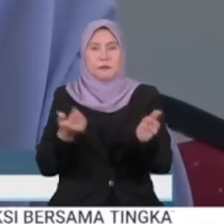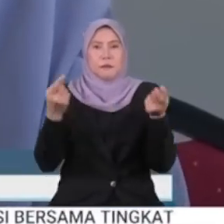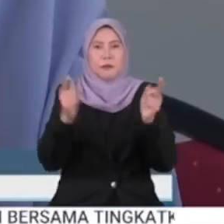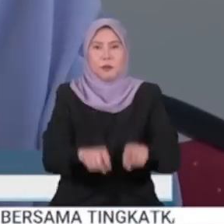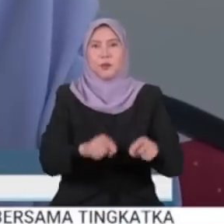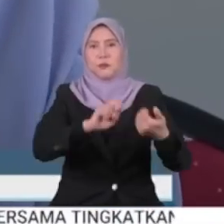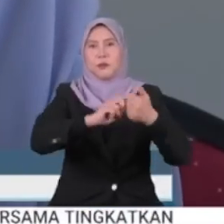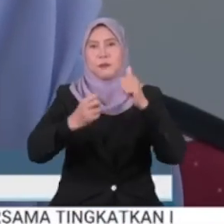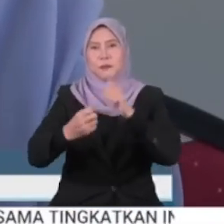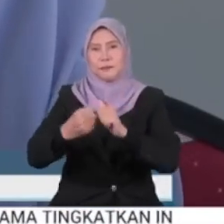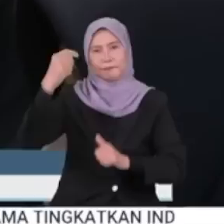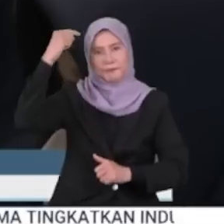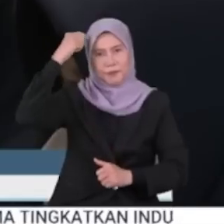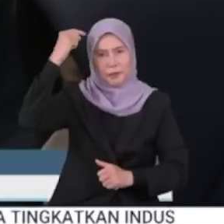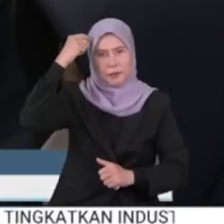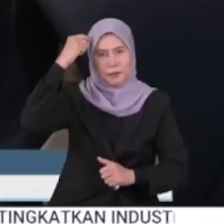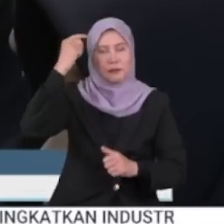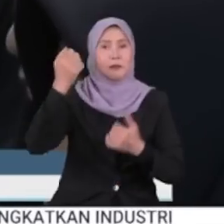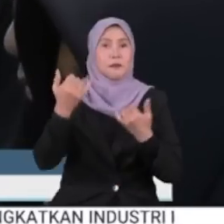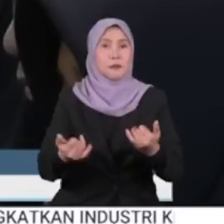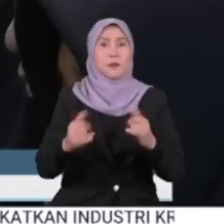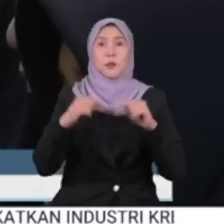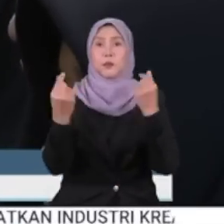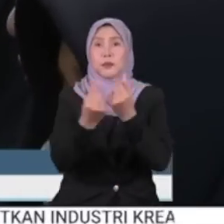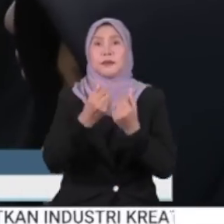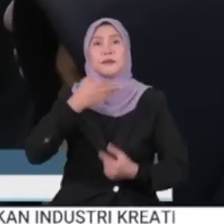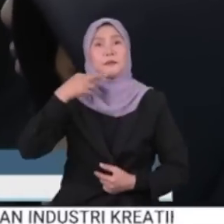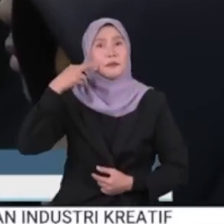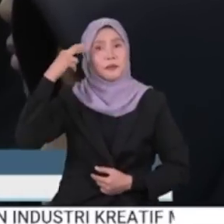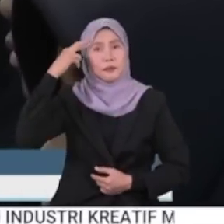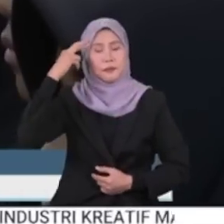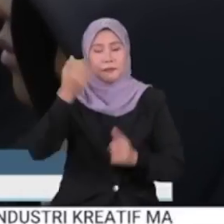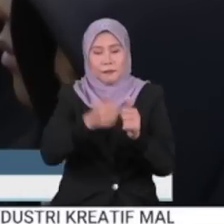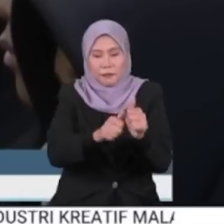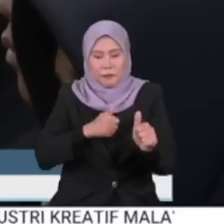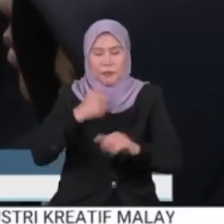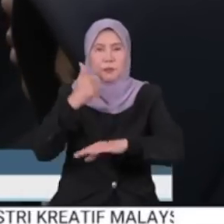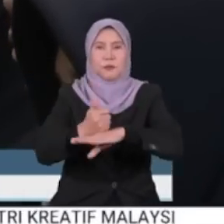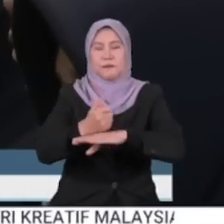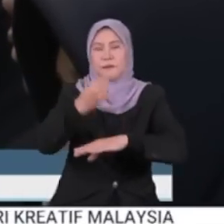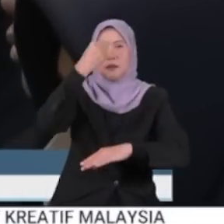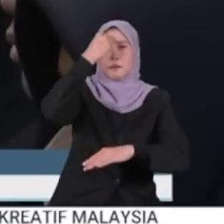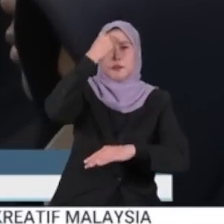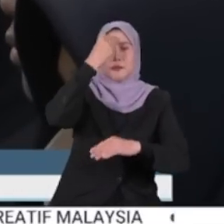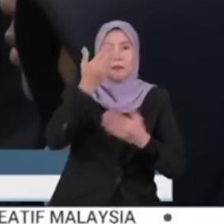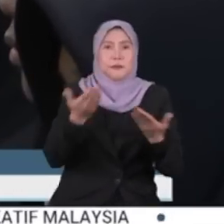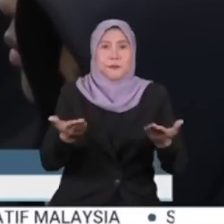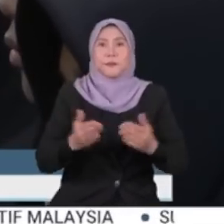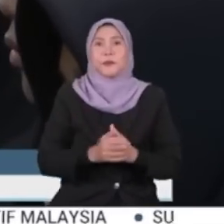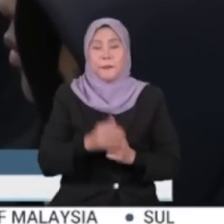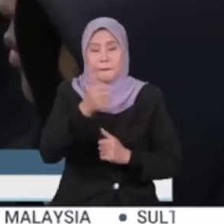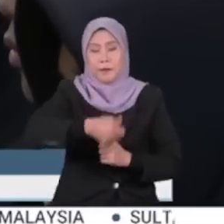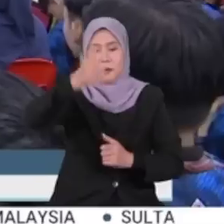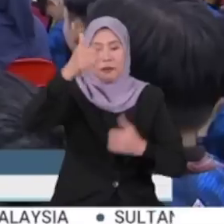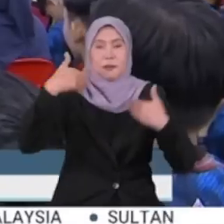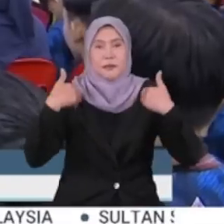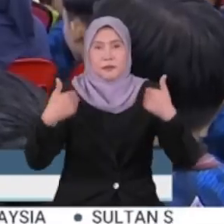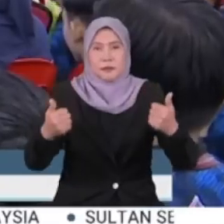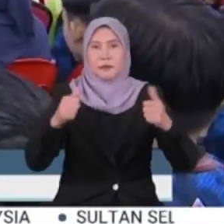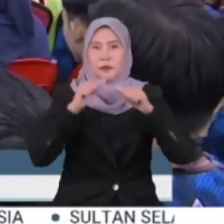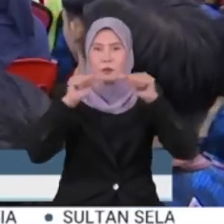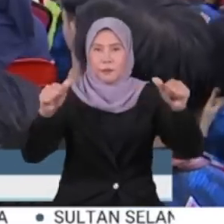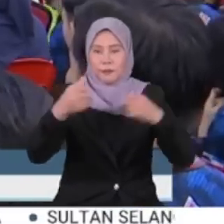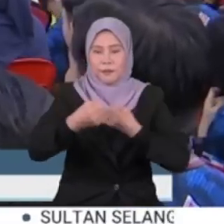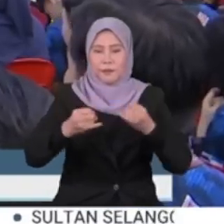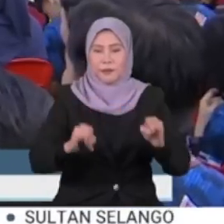berlakunya krisis kesihatan mental, terutama dalam kalangan remaja, dan mengelak wujudnya stigma. Timbalan Pengarah Kesihatan Awam